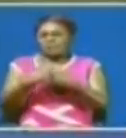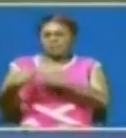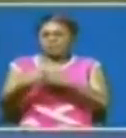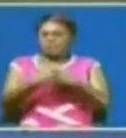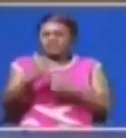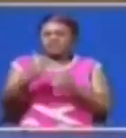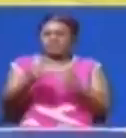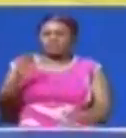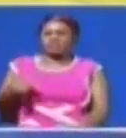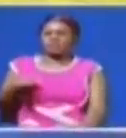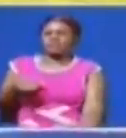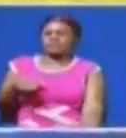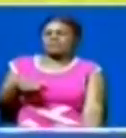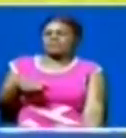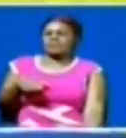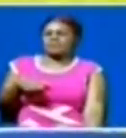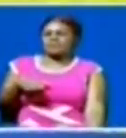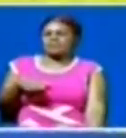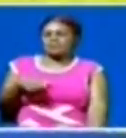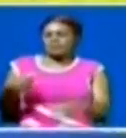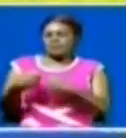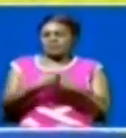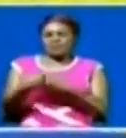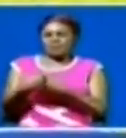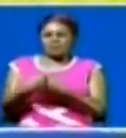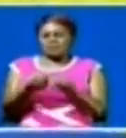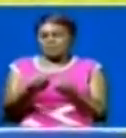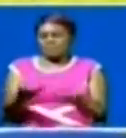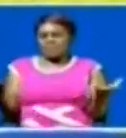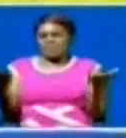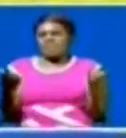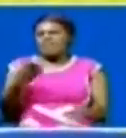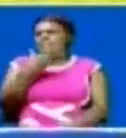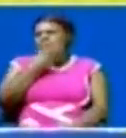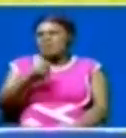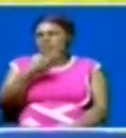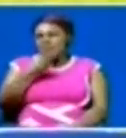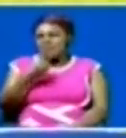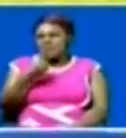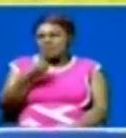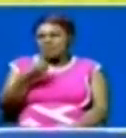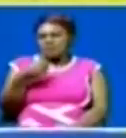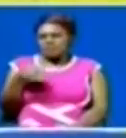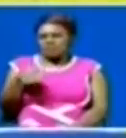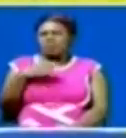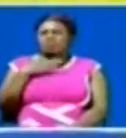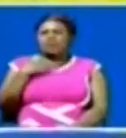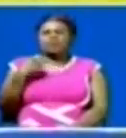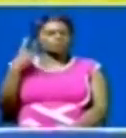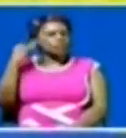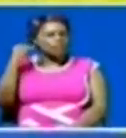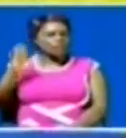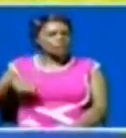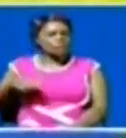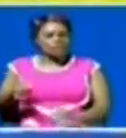zinazowakabili wanawake ni zipi? Hizo challenge sana ni ya kwamba wanaume by then hawakukua wanataka kusikia wakina